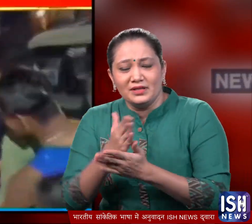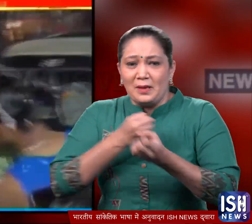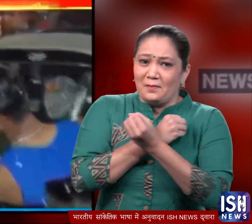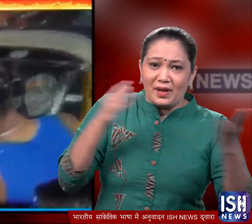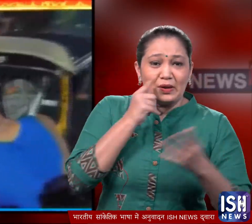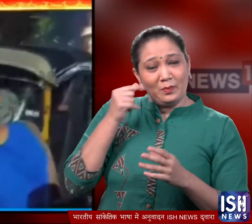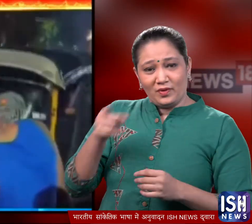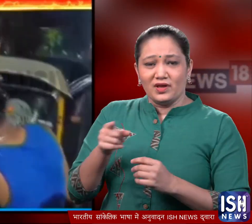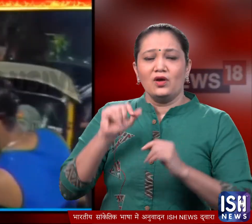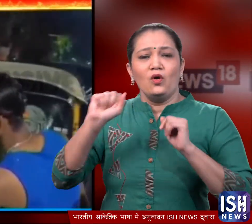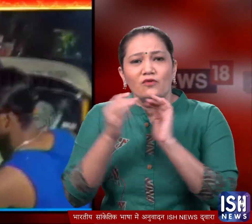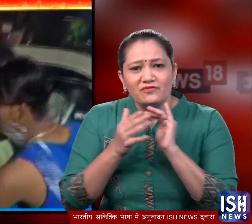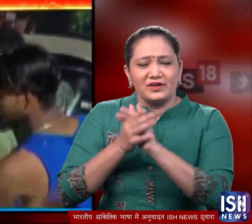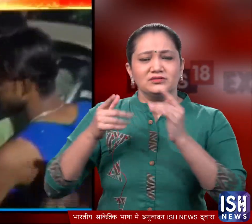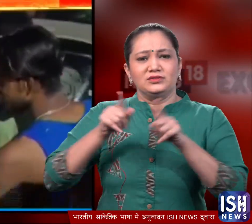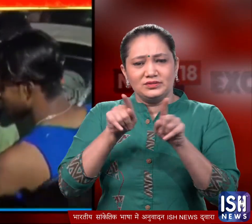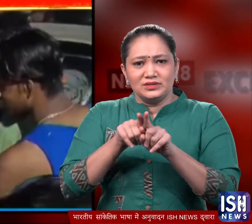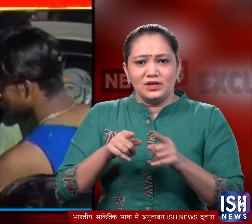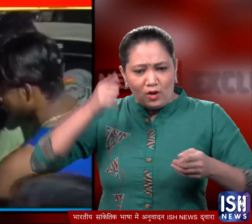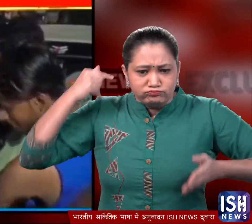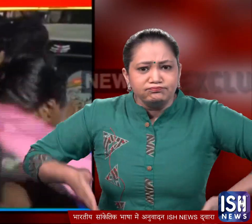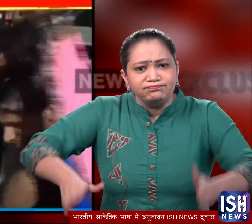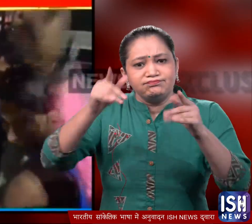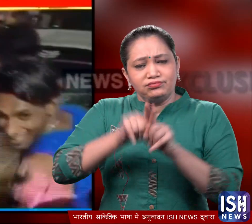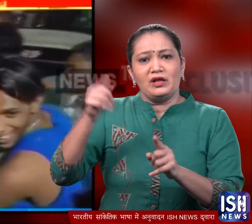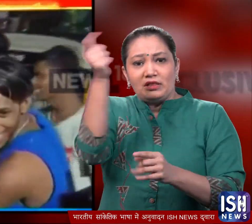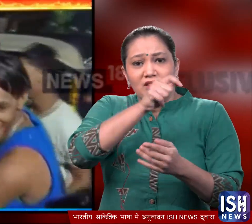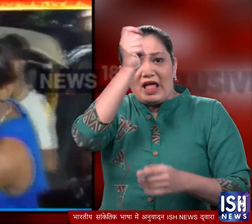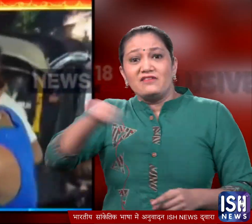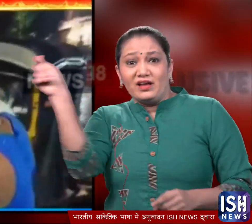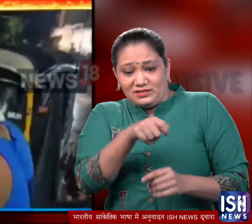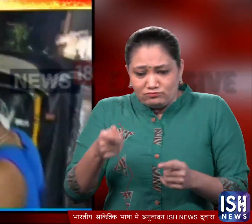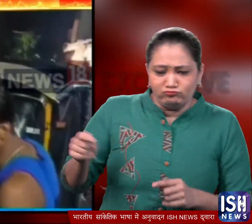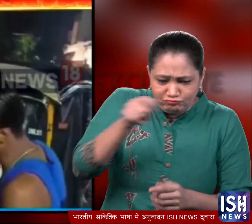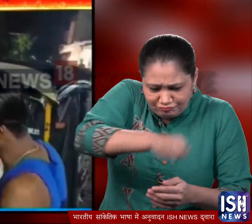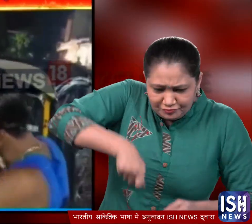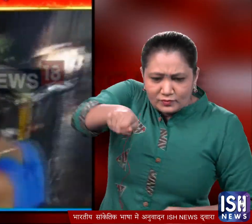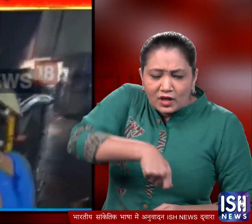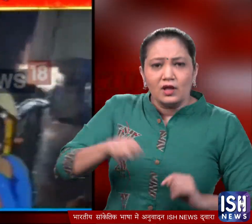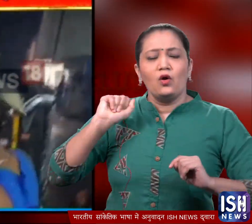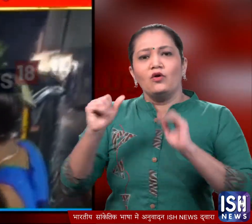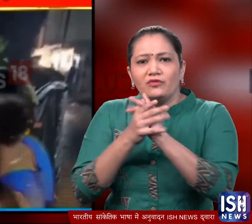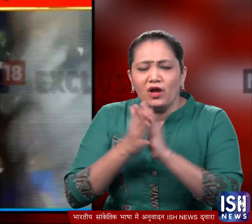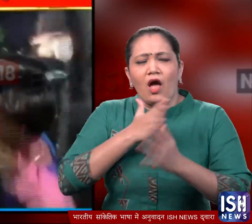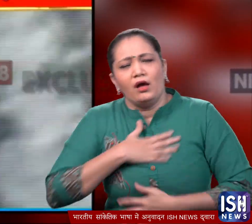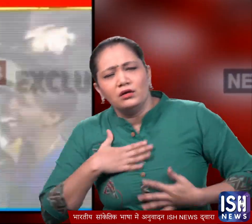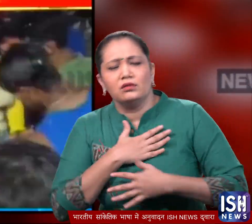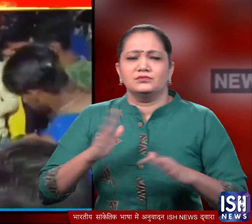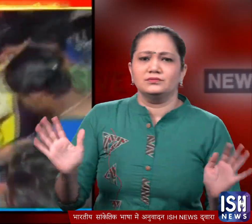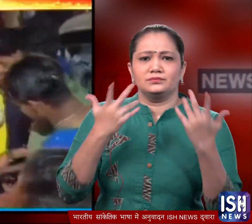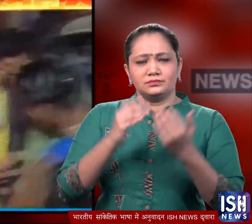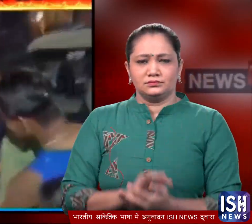पार्टी देने वाले लड़के ने कुछ दोस्तों के साथ मिलकर बीच सड़क पर तलवार से केक काटा। जिसके बाद उसके बाकी साथी जश्न में डूब